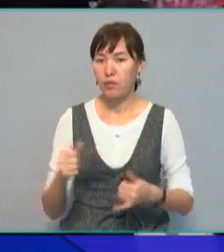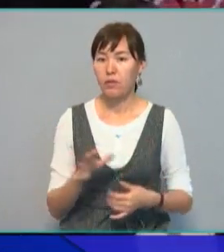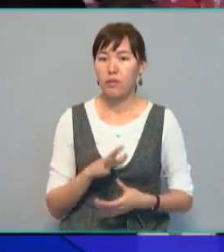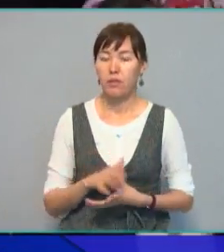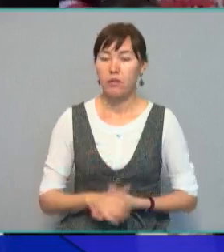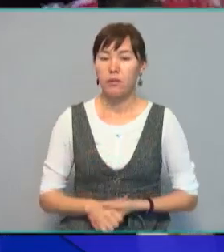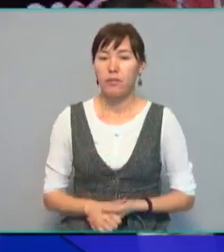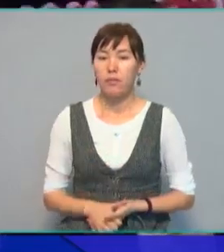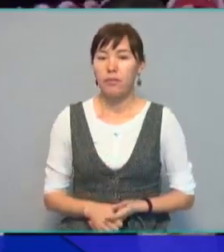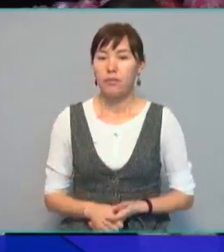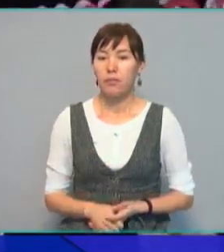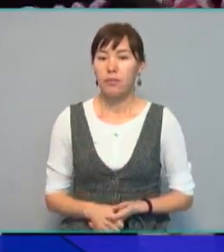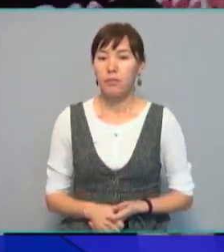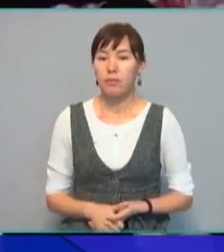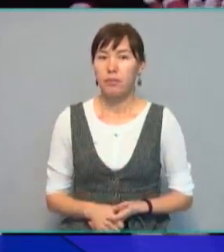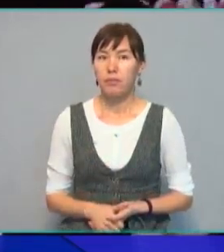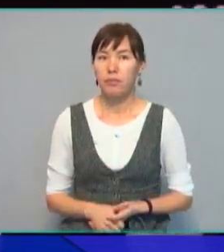көрінді.